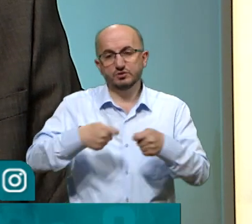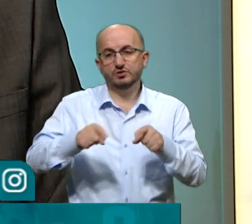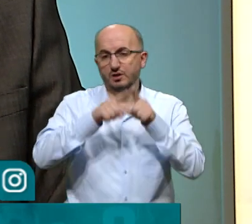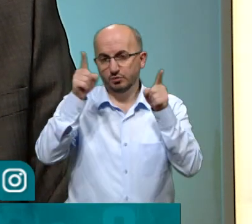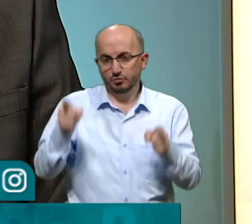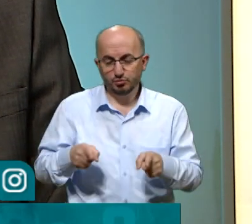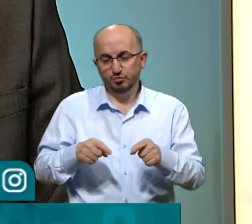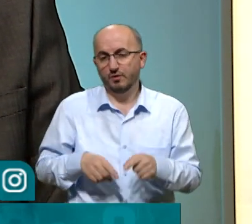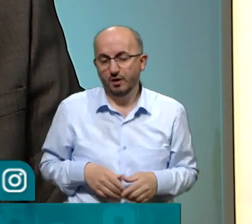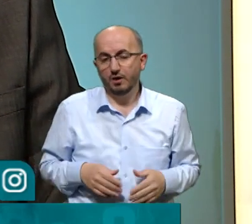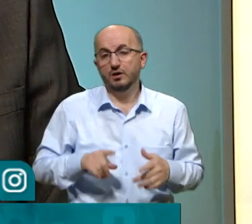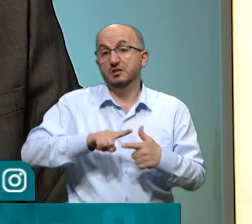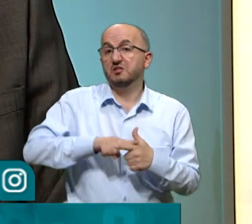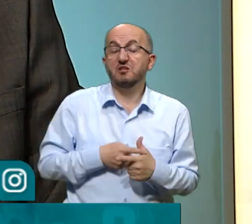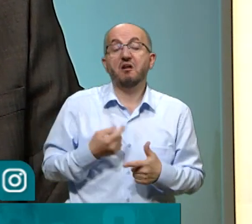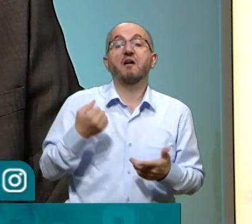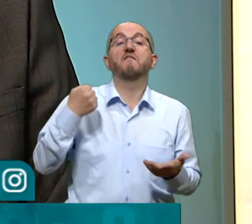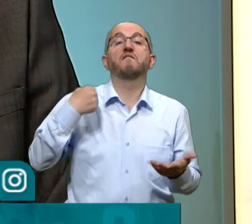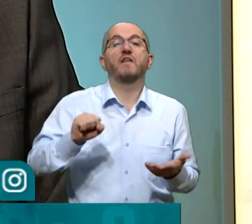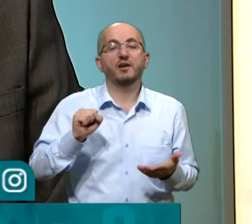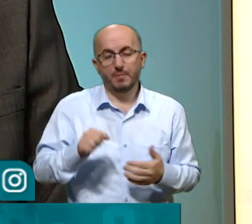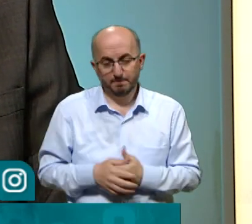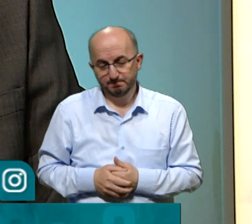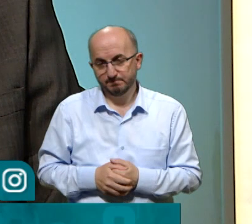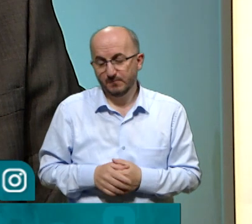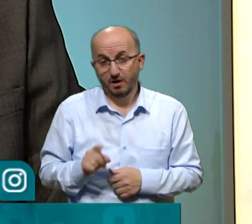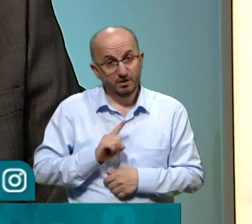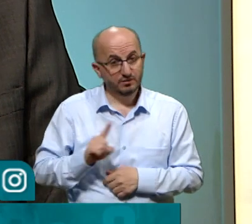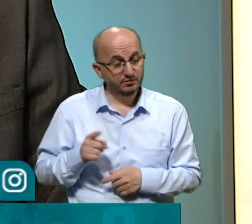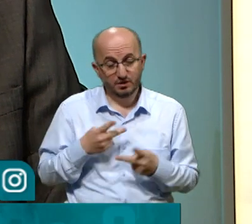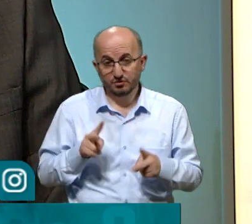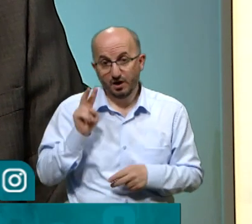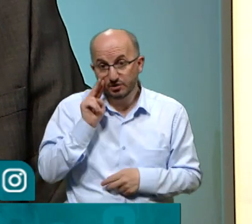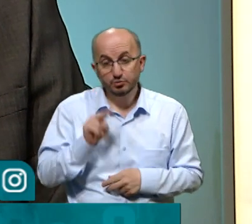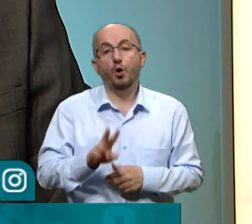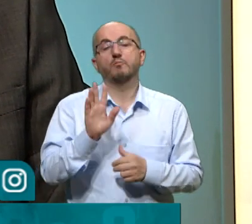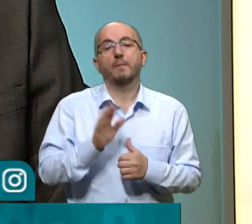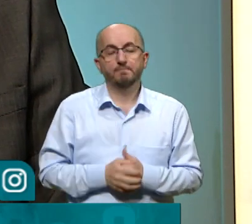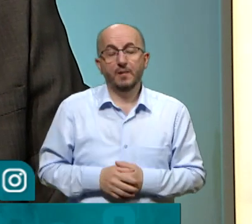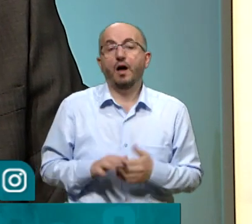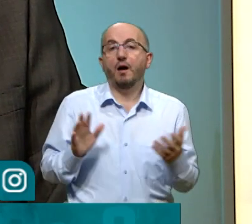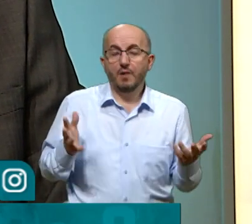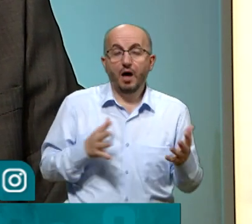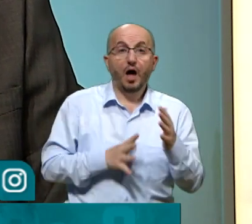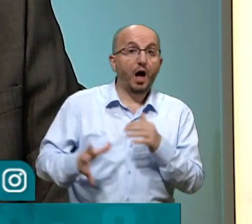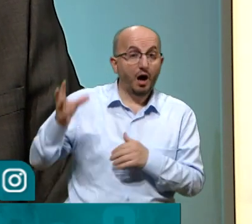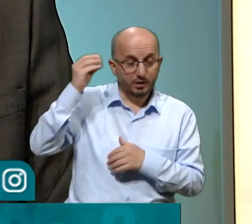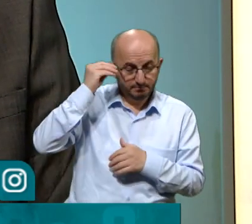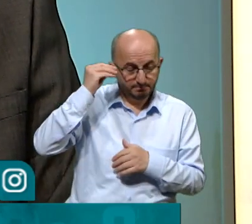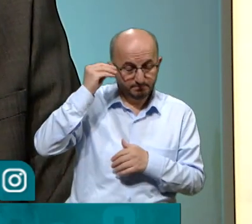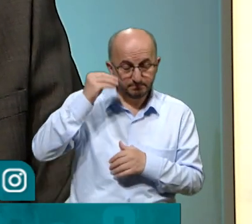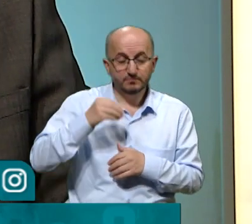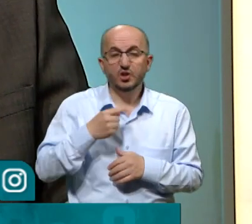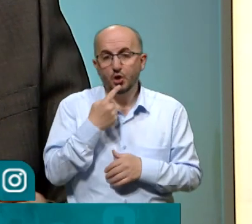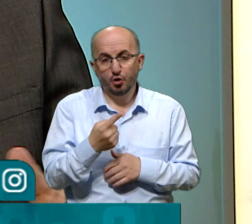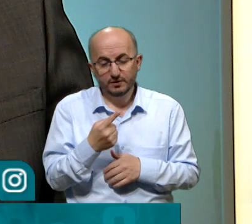kuruluşa Dükkanı veya evi kiraya vermeyi asla caiz görmem ama uygulama ikram rahimekumullah